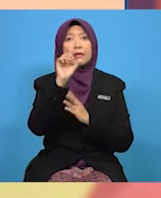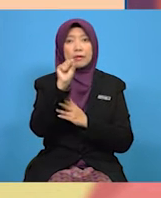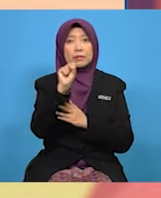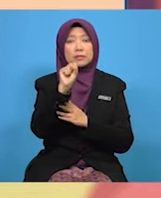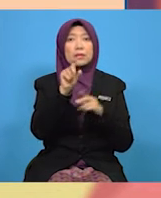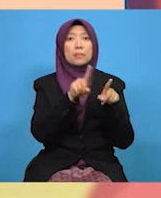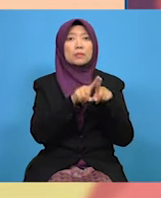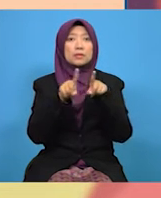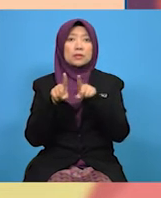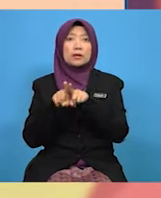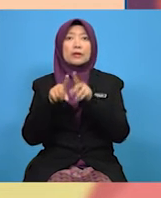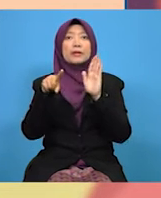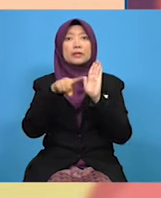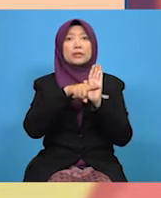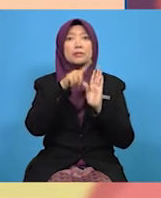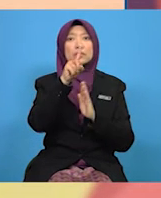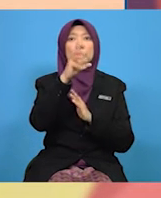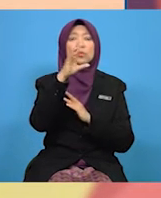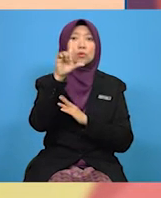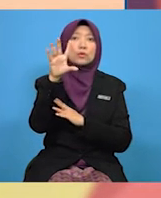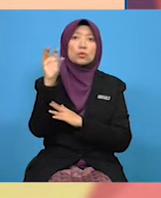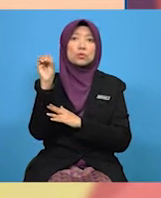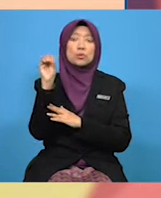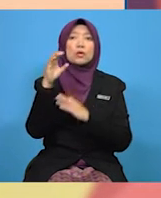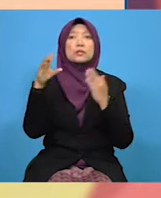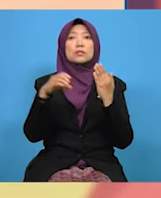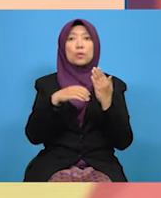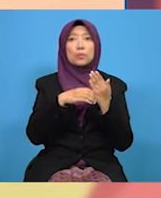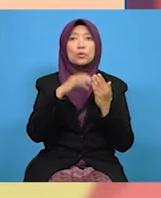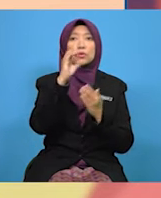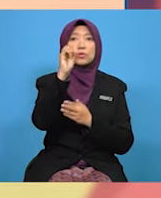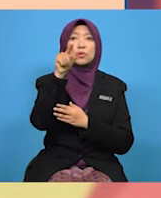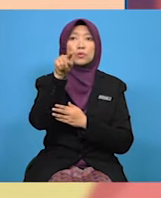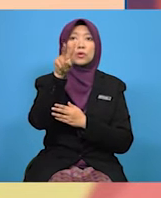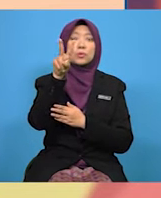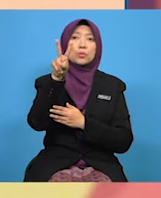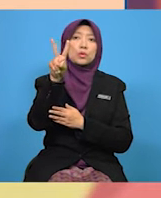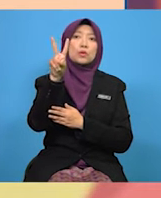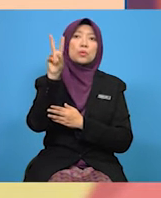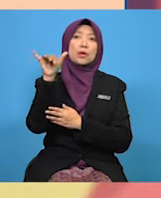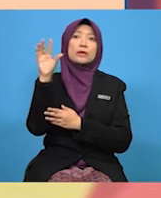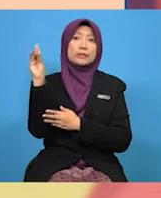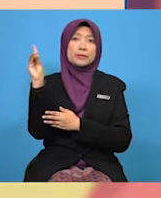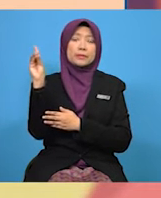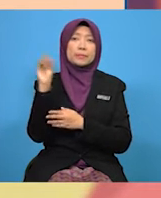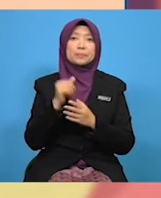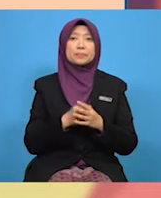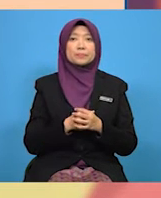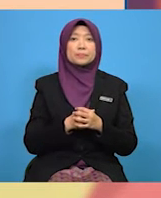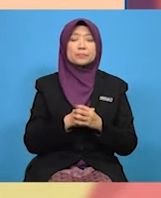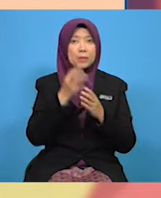S = negatif 150 campur kosong pori2 wajah